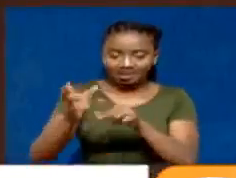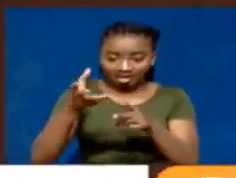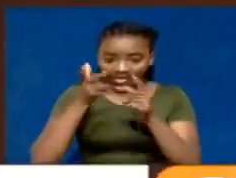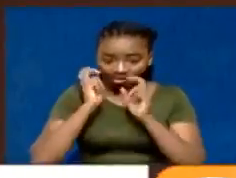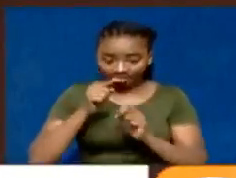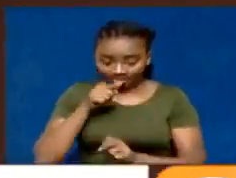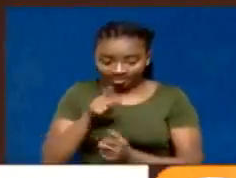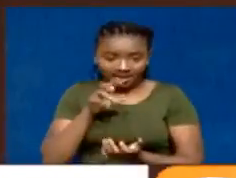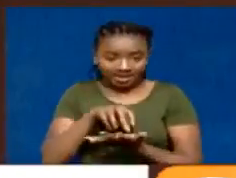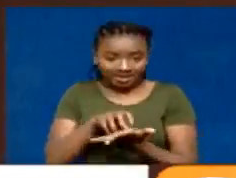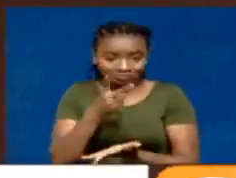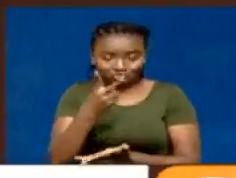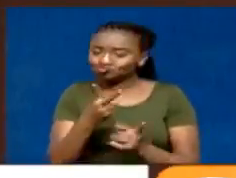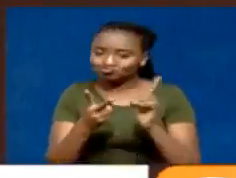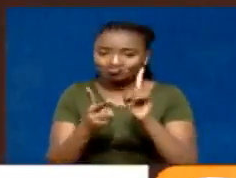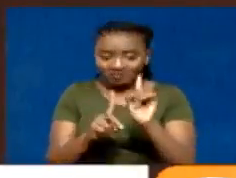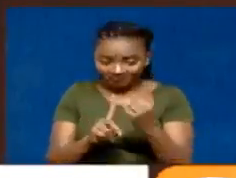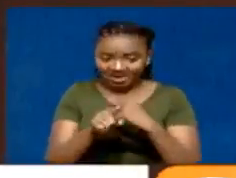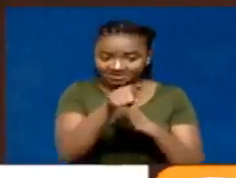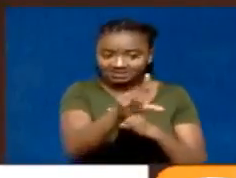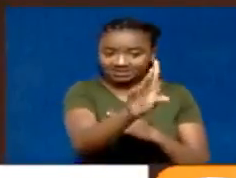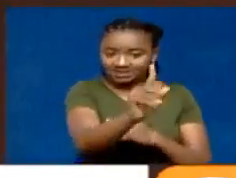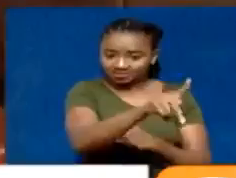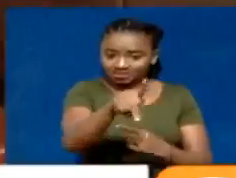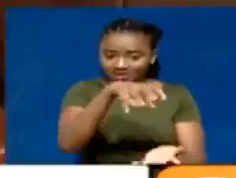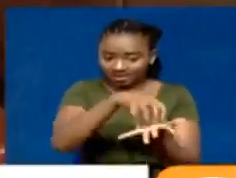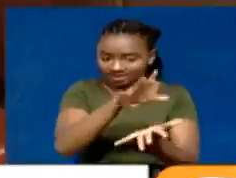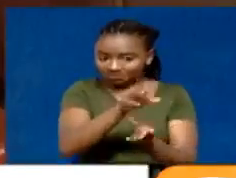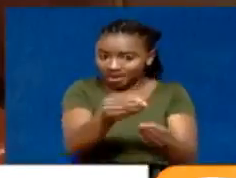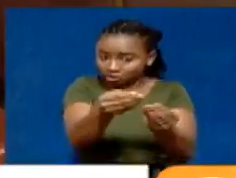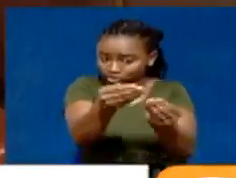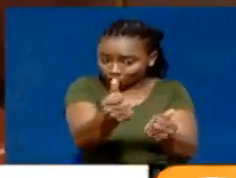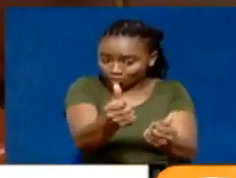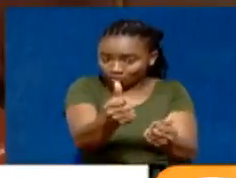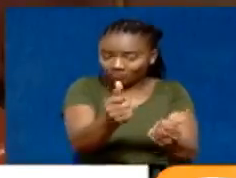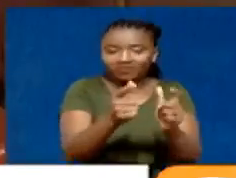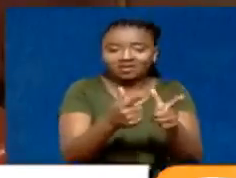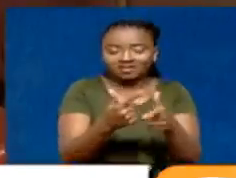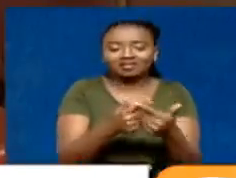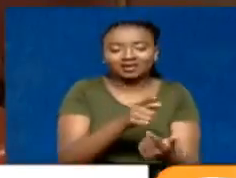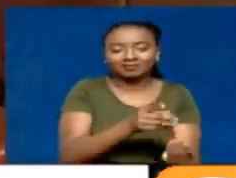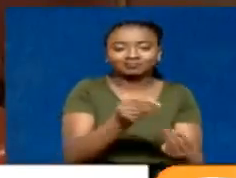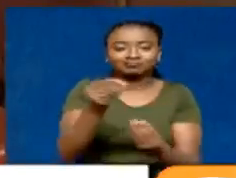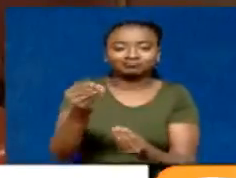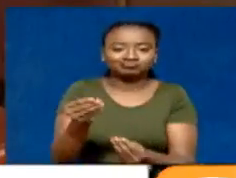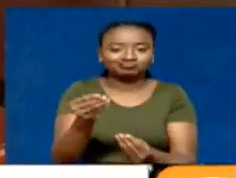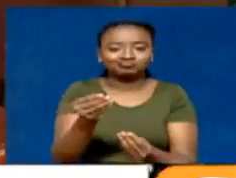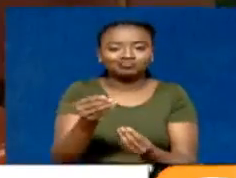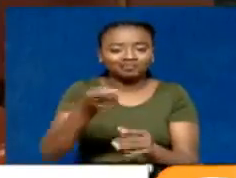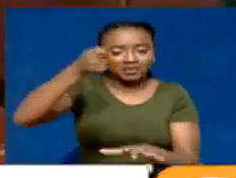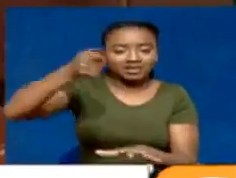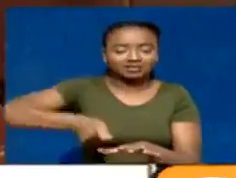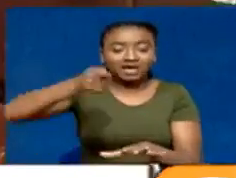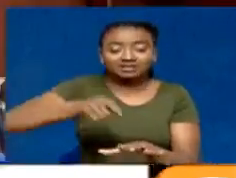hiyo hadi kesi iliyowasilishwa na DPP ya kuzuia hatua yoyote kuchukuliwa dhidi yake na afisi yake isikilizwe na